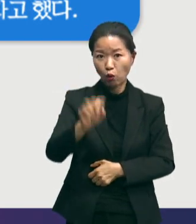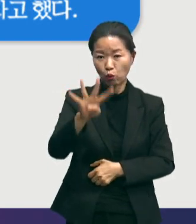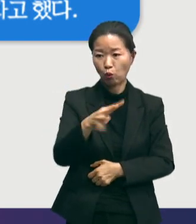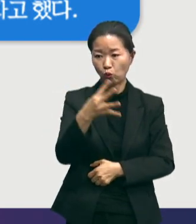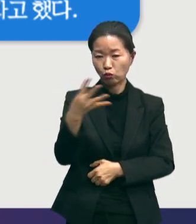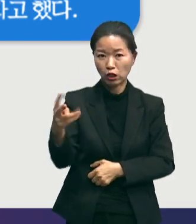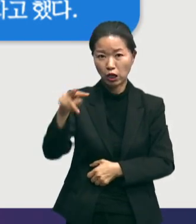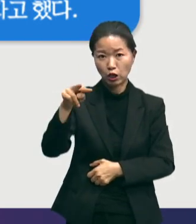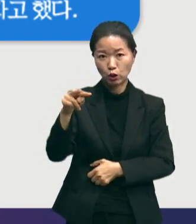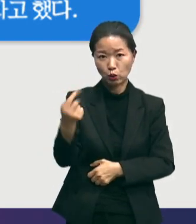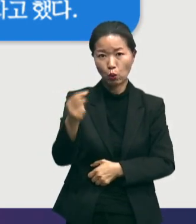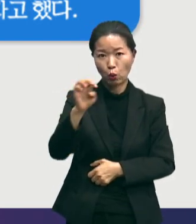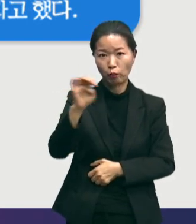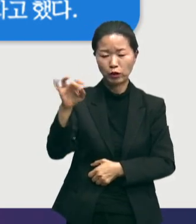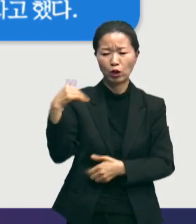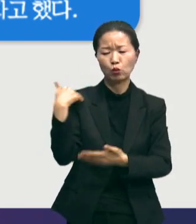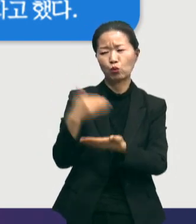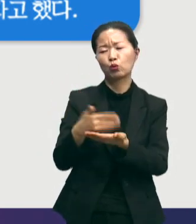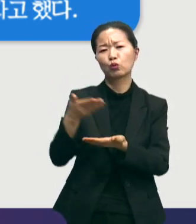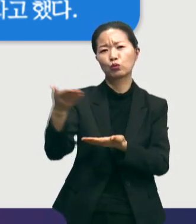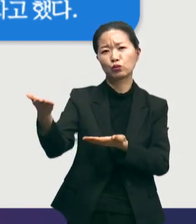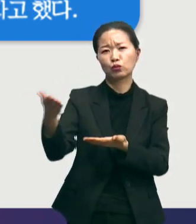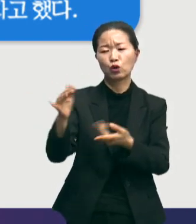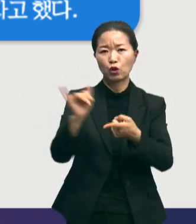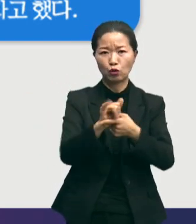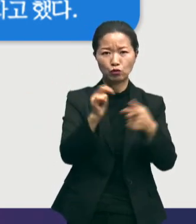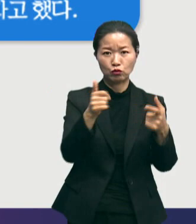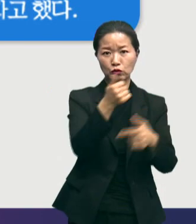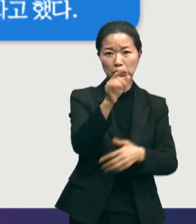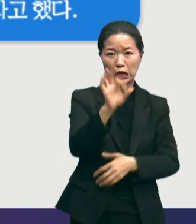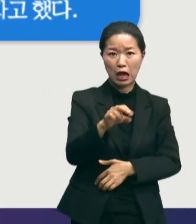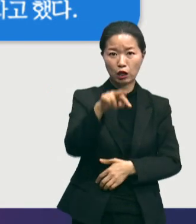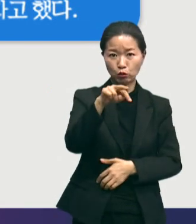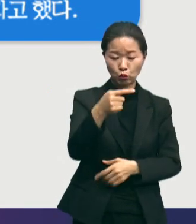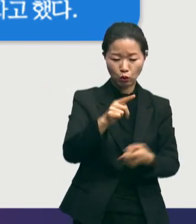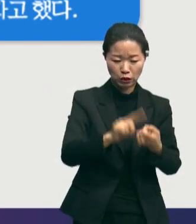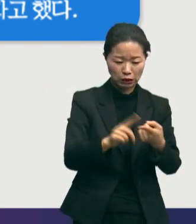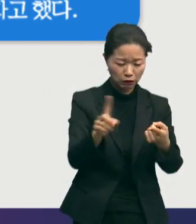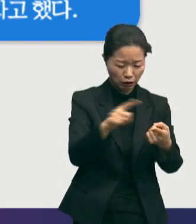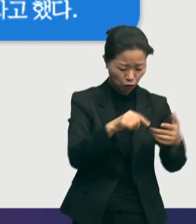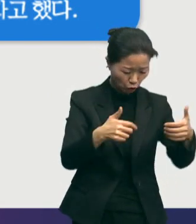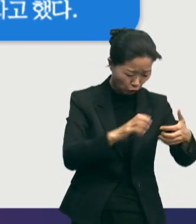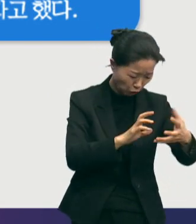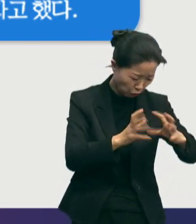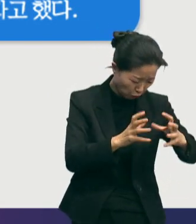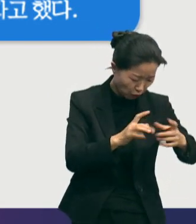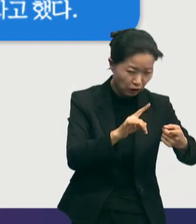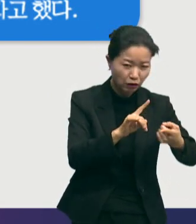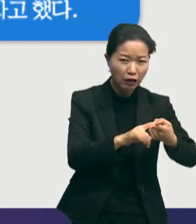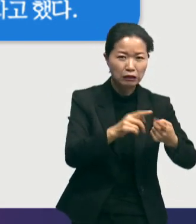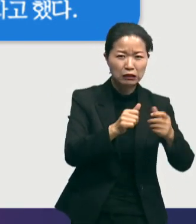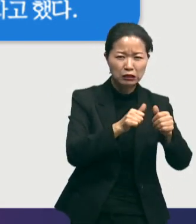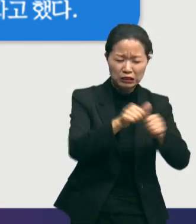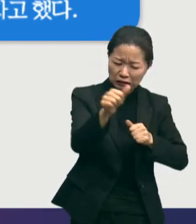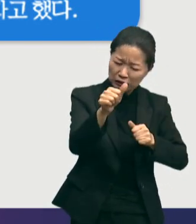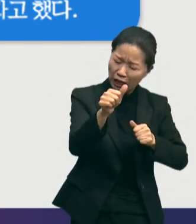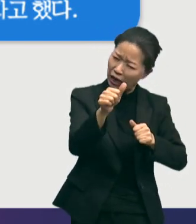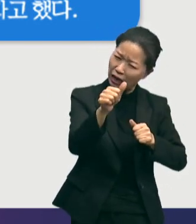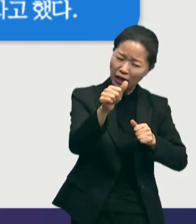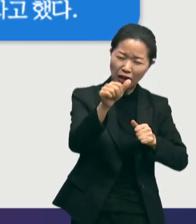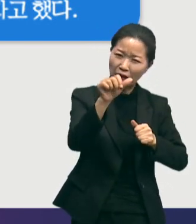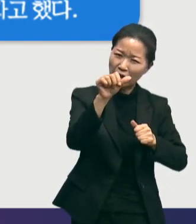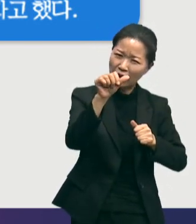롯데쇼핑에 환급해야 하며 연수구는 항소 여부와 관련해 내부적으로 검토한 결과 승소 가능성이 낮다고